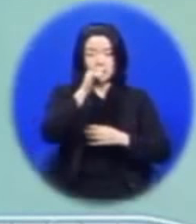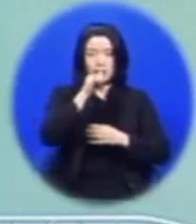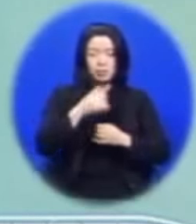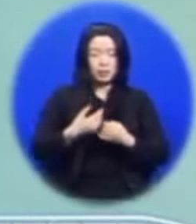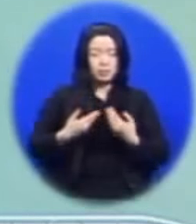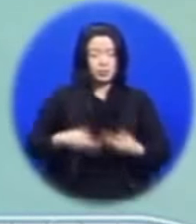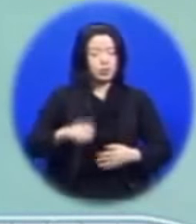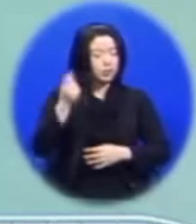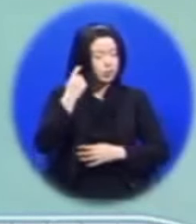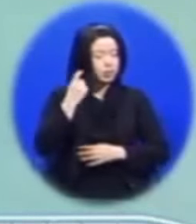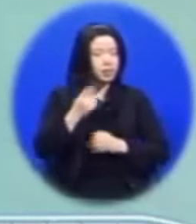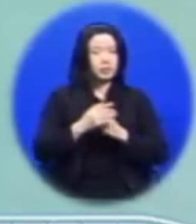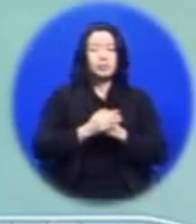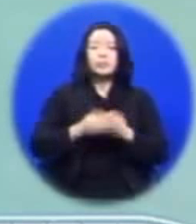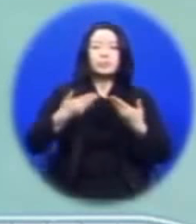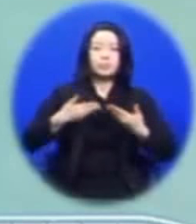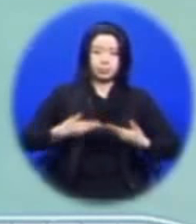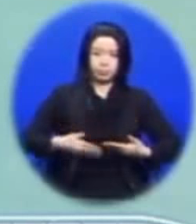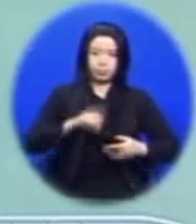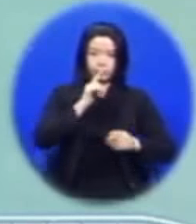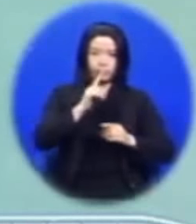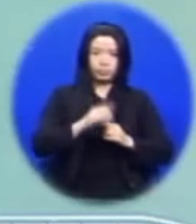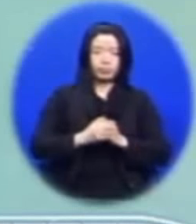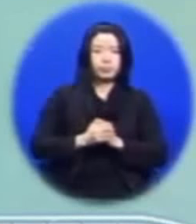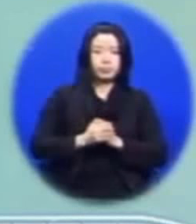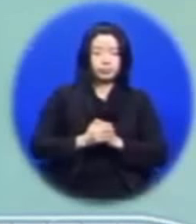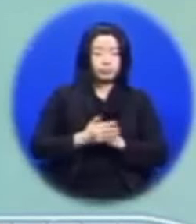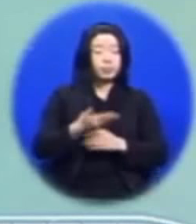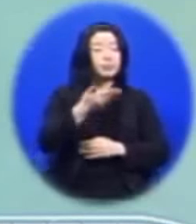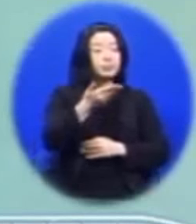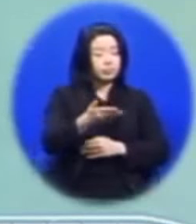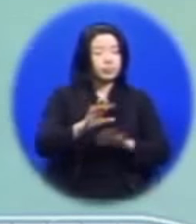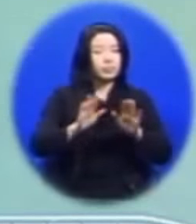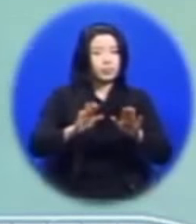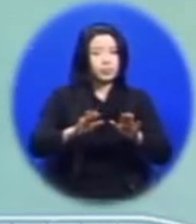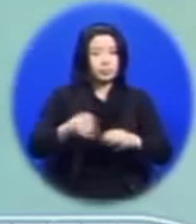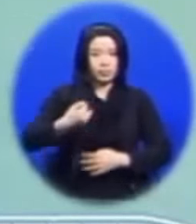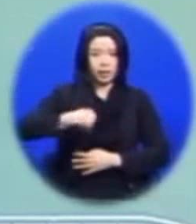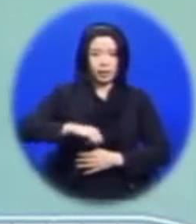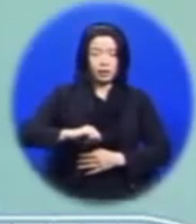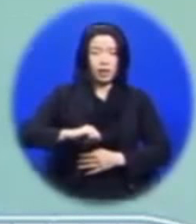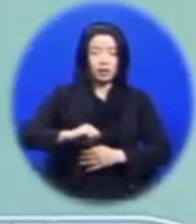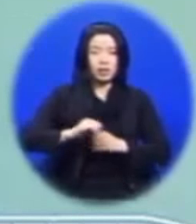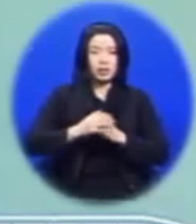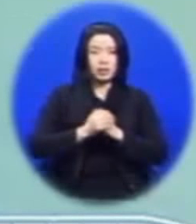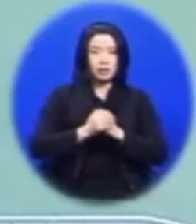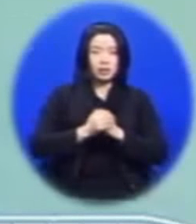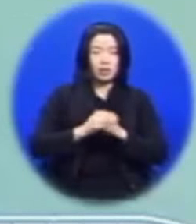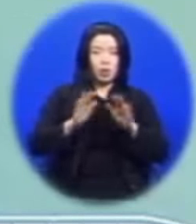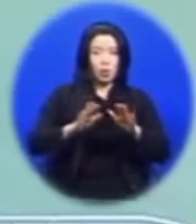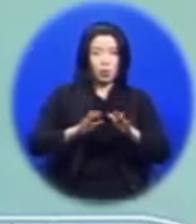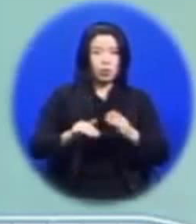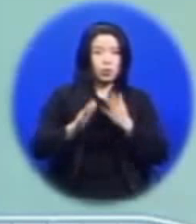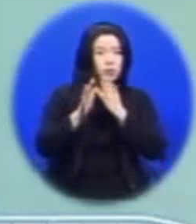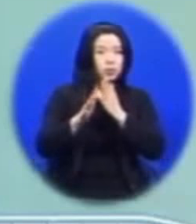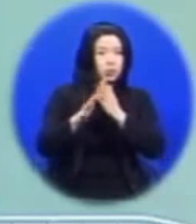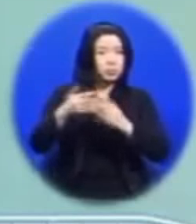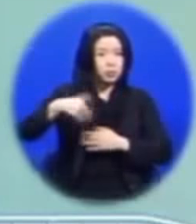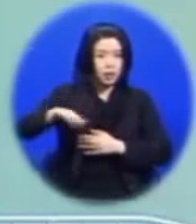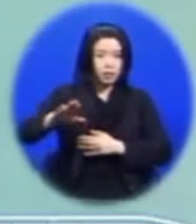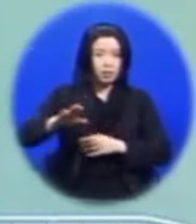계시다가 조용히 이야기했어 당신은 오늘 딸 누구가 오늘 소풍 가는 날인